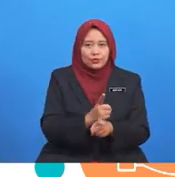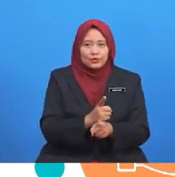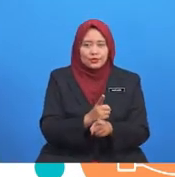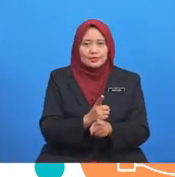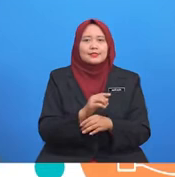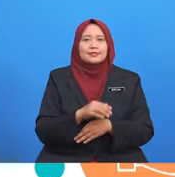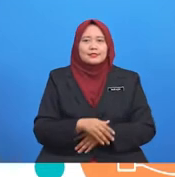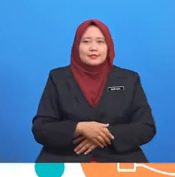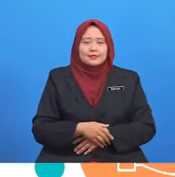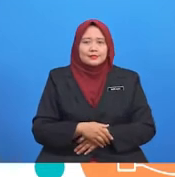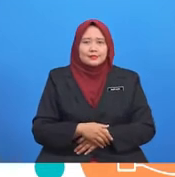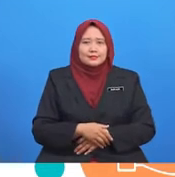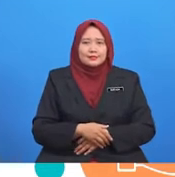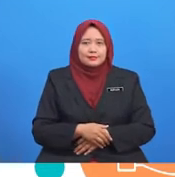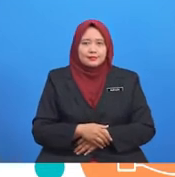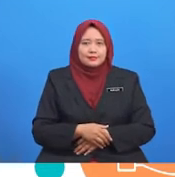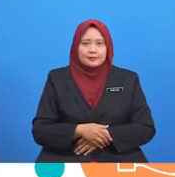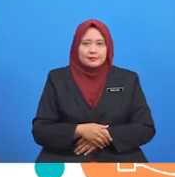Betul.